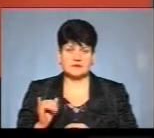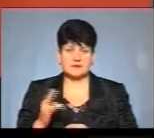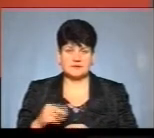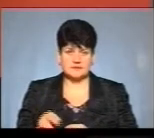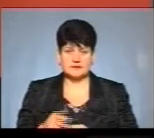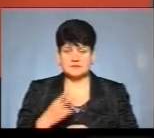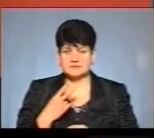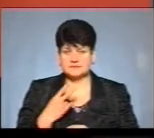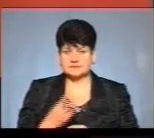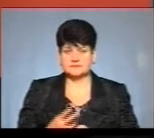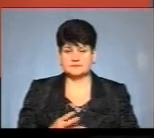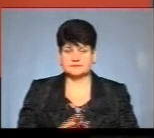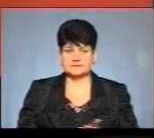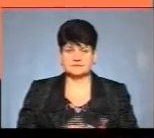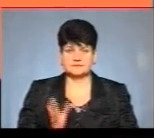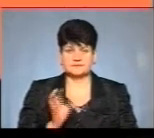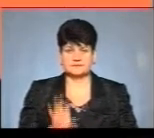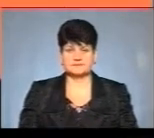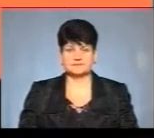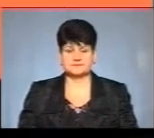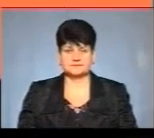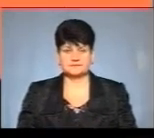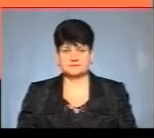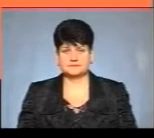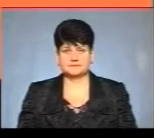це відбувалося, давайте подивимося у сюжеті.